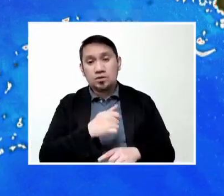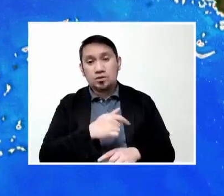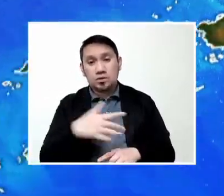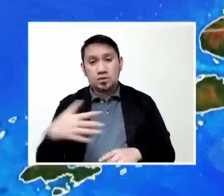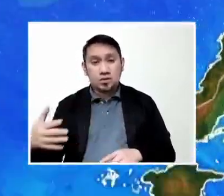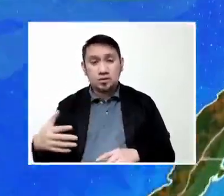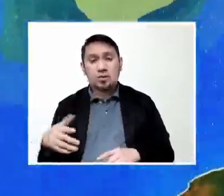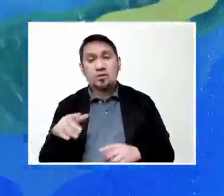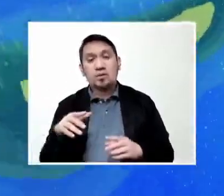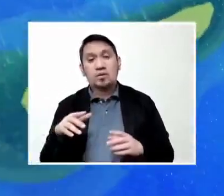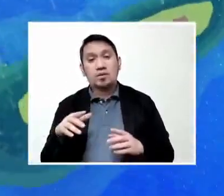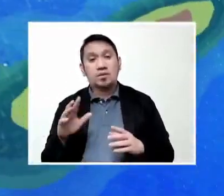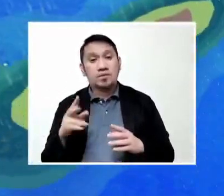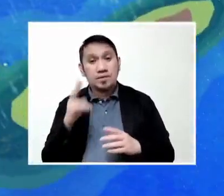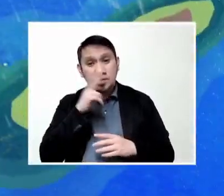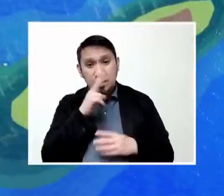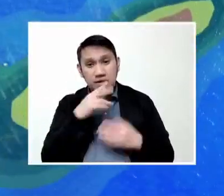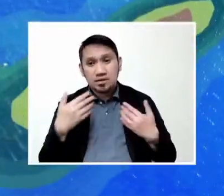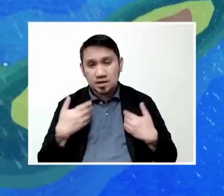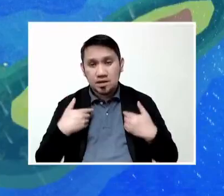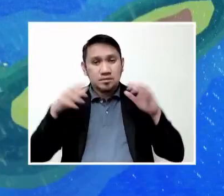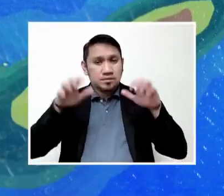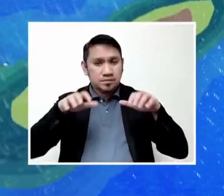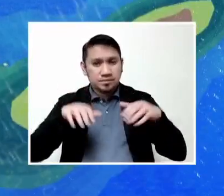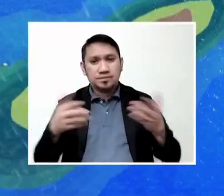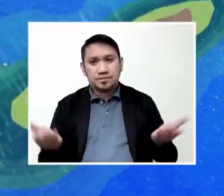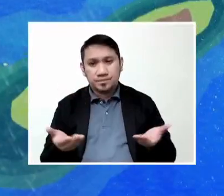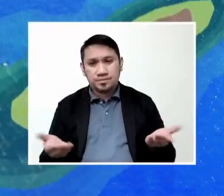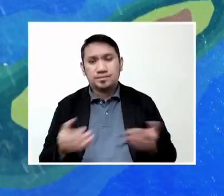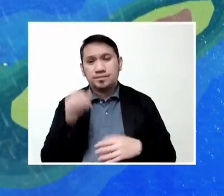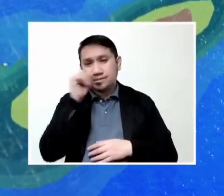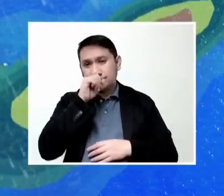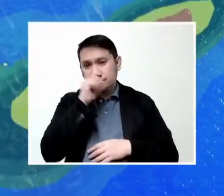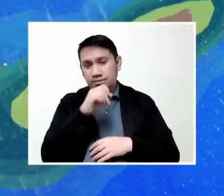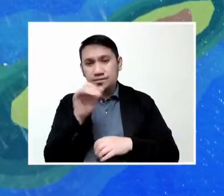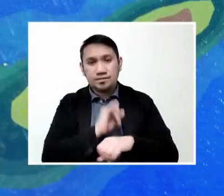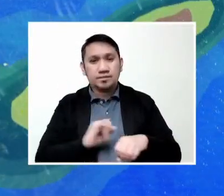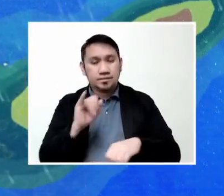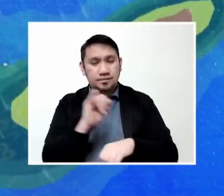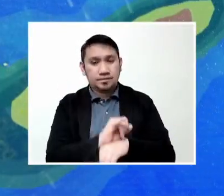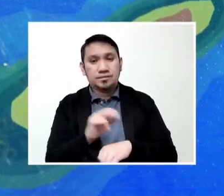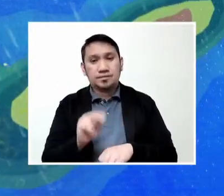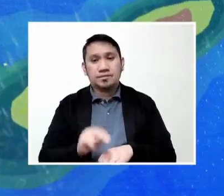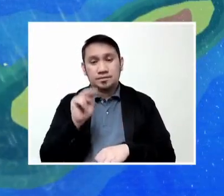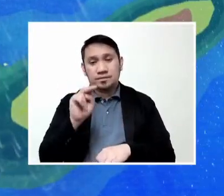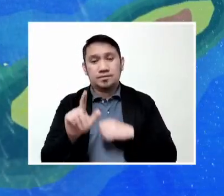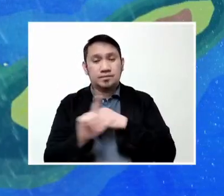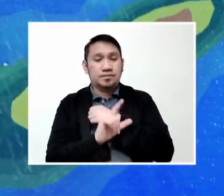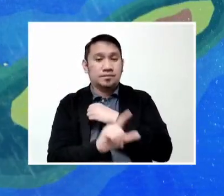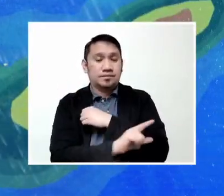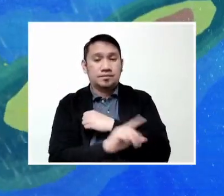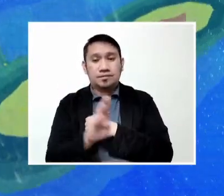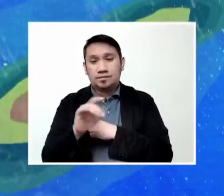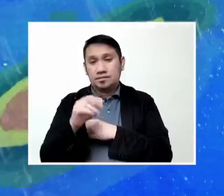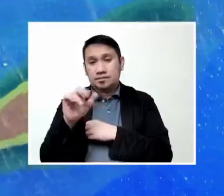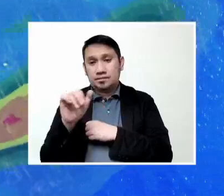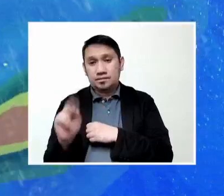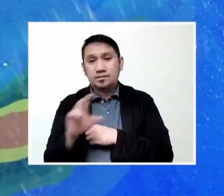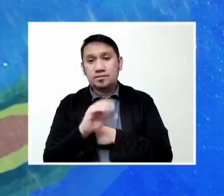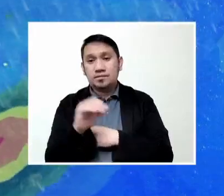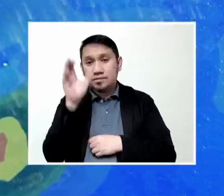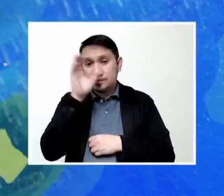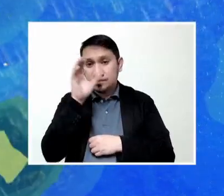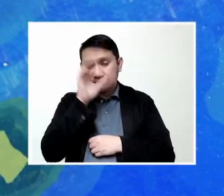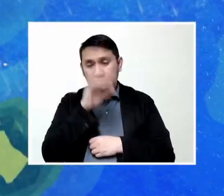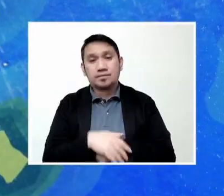umaga pa lang, meron na rin mga pag-ulan dito po sa Samar Island, sa Northwestern Leyte, Biliran at Cebu Province. Sa tanghali,